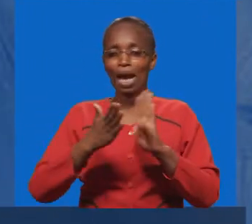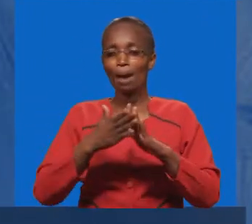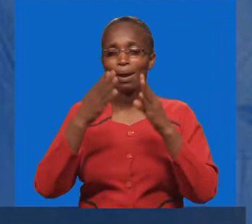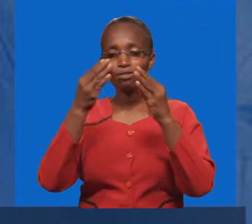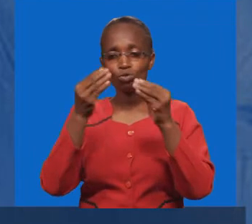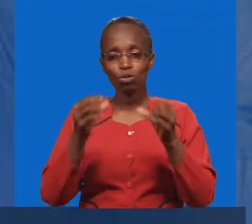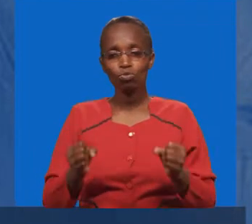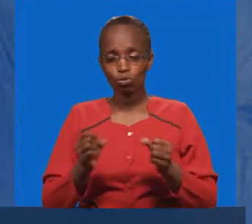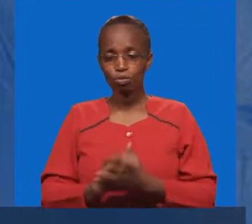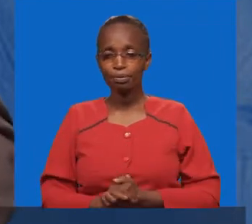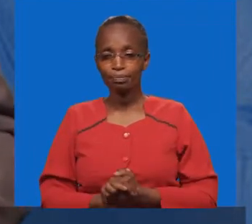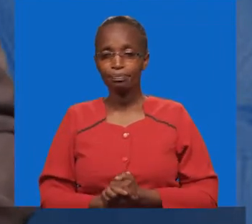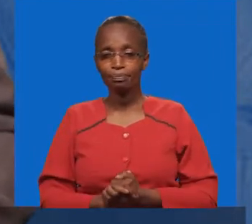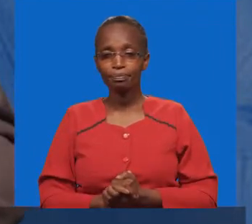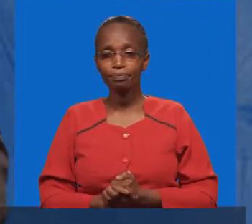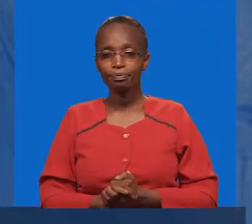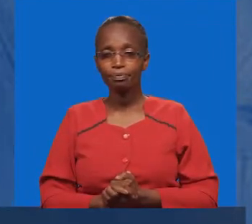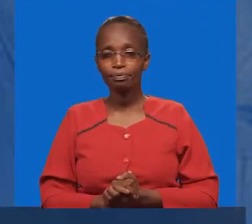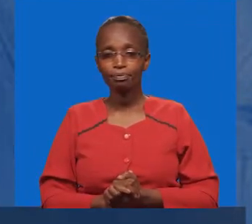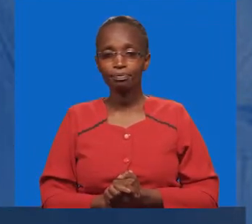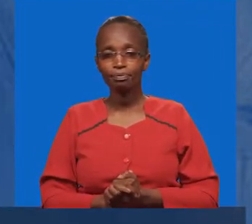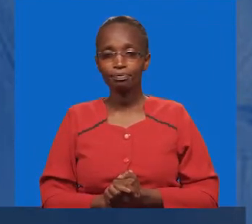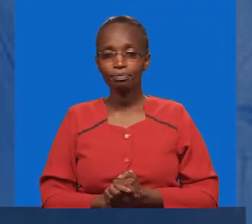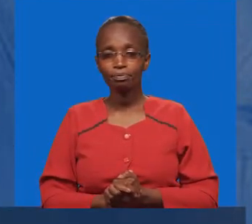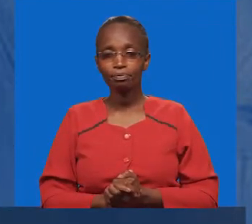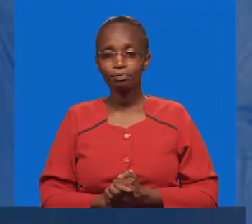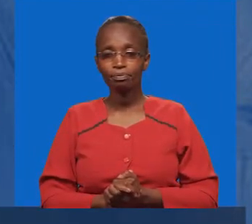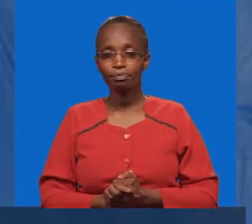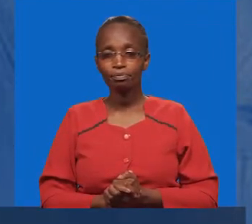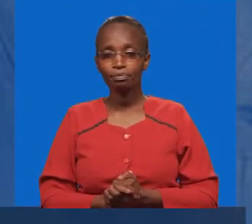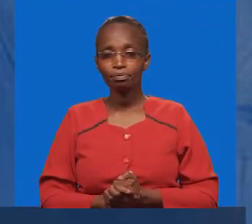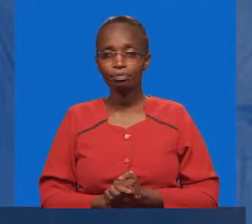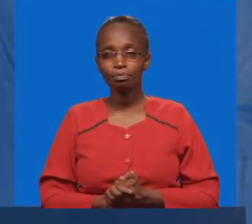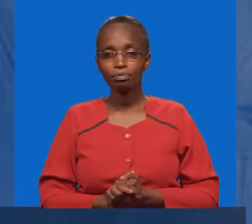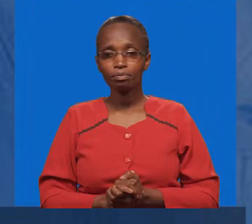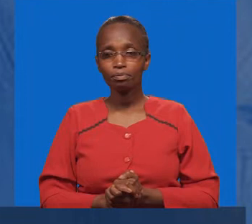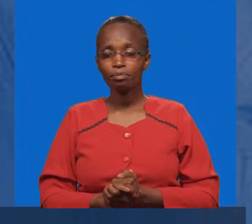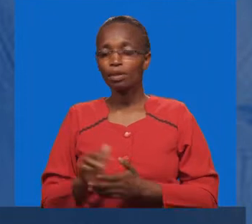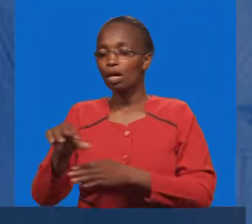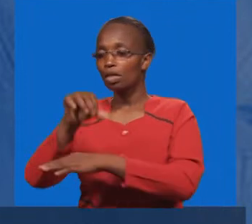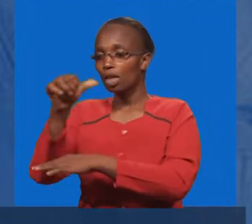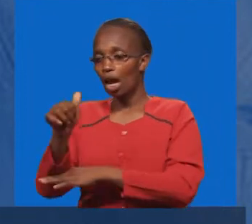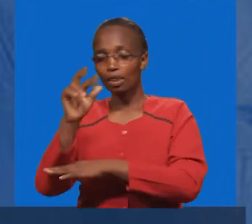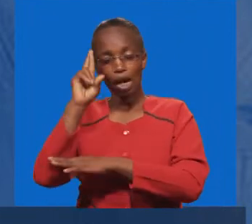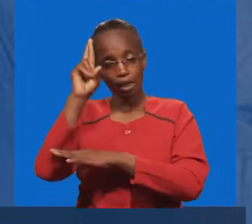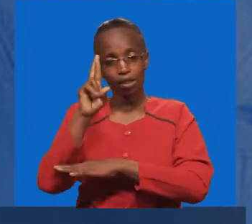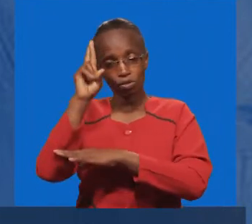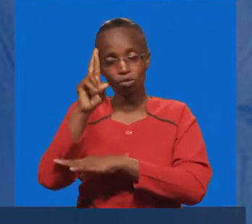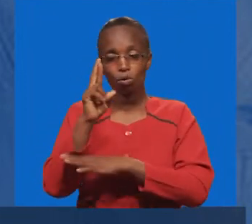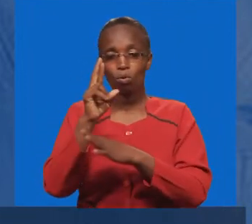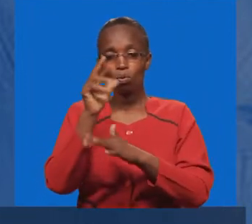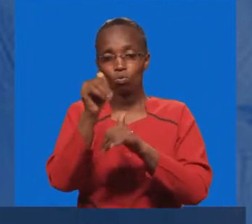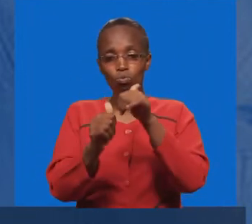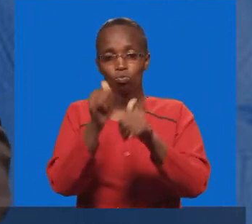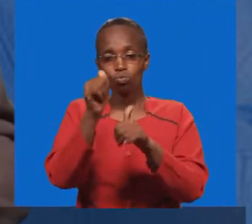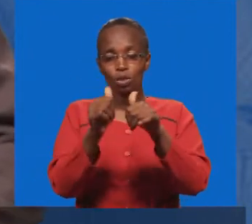msalabani na akaweze kuwa suluhisho, akaweze kuwa suluhu kwa ajili ya dhambi zetu. Na